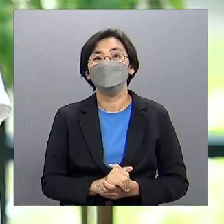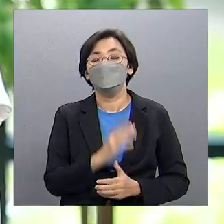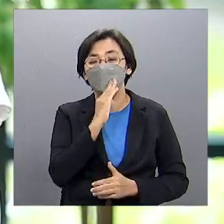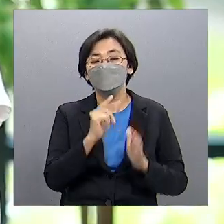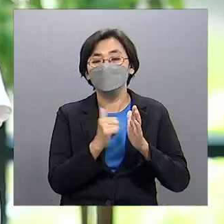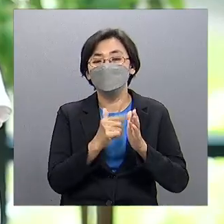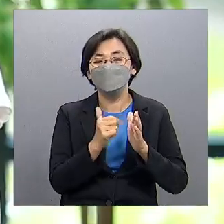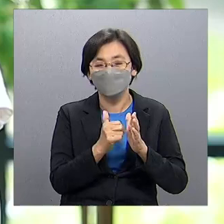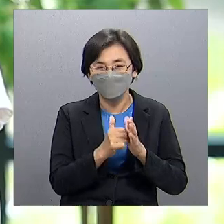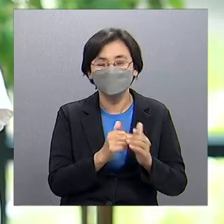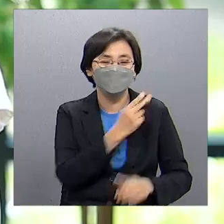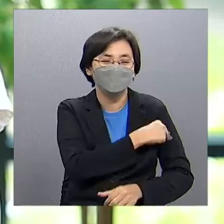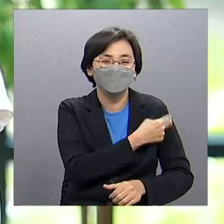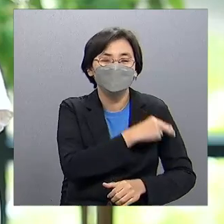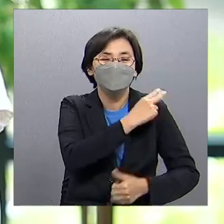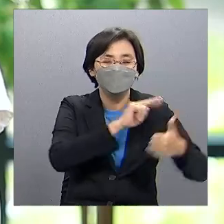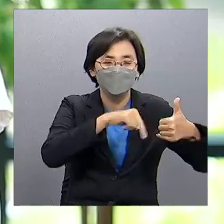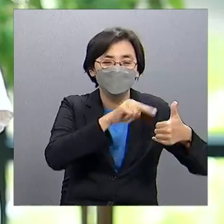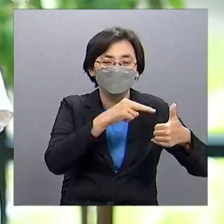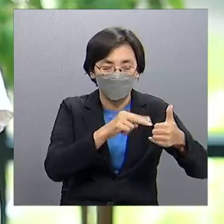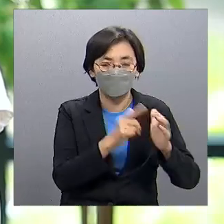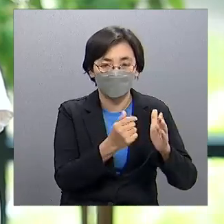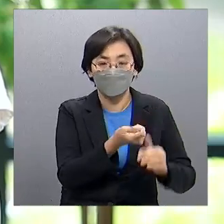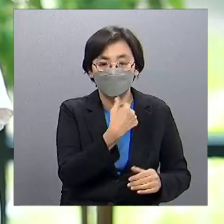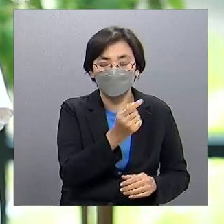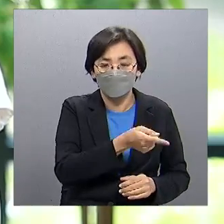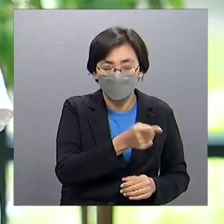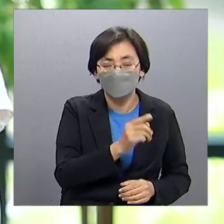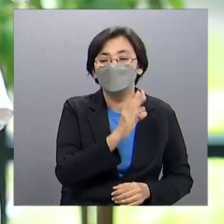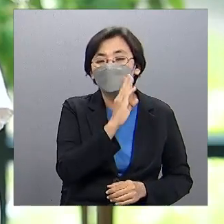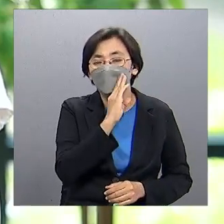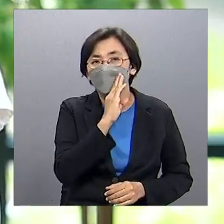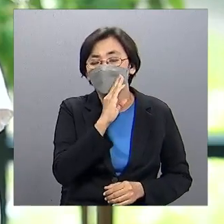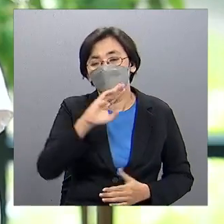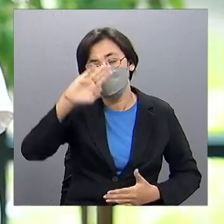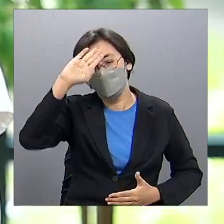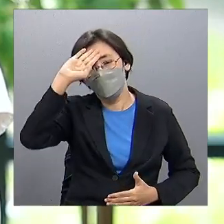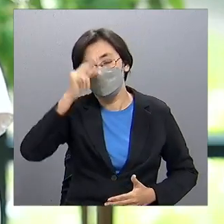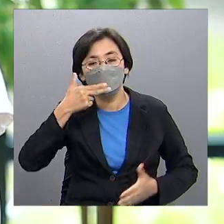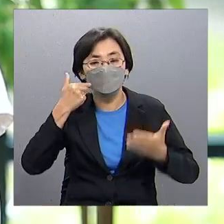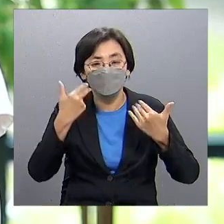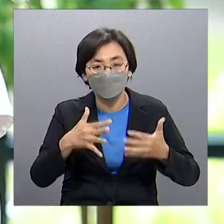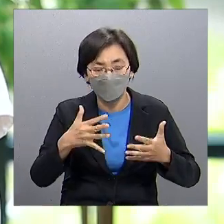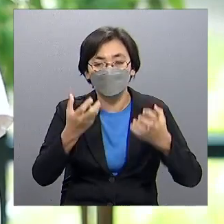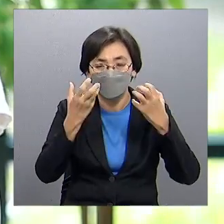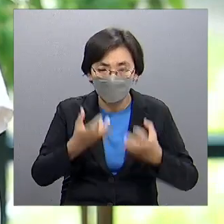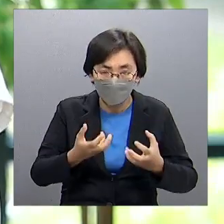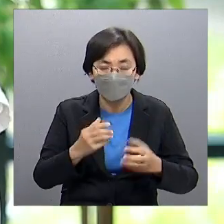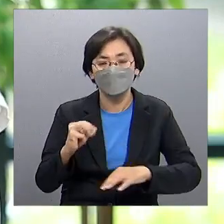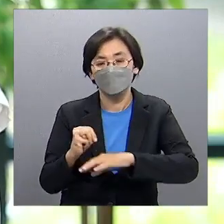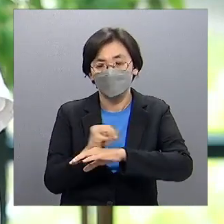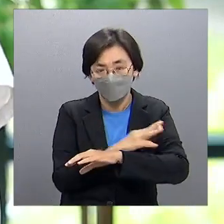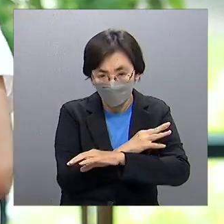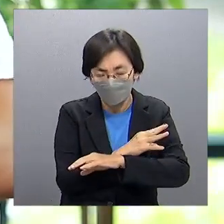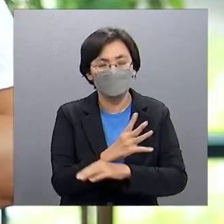รคที่คุณหมอเนี่ยค่อนข้างสติ๊กนิดนึงเช่นเป็นโรคเกี่ยวกับเบาหวานระยะลุกลามเป็นมะเร็งเป็นหลายๆอย่างที่ต้